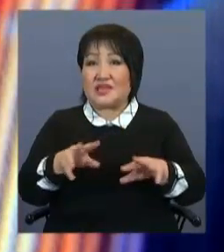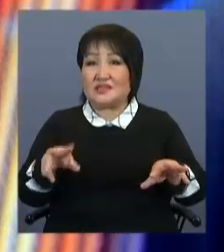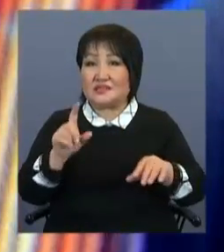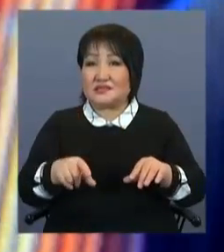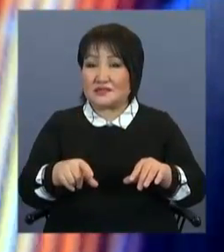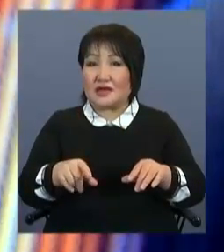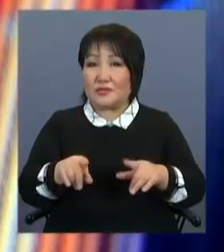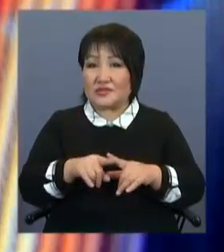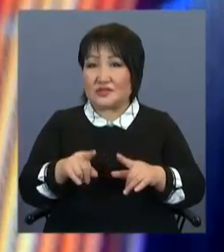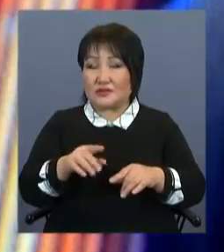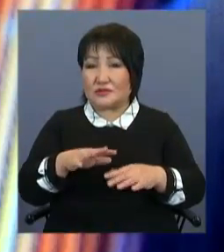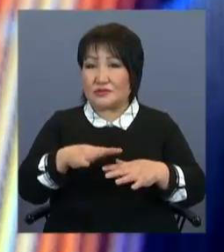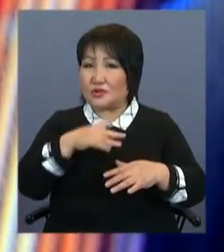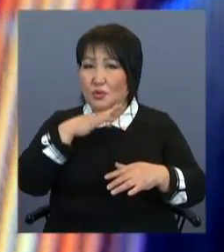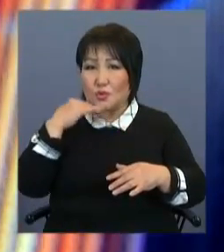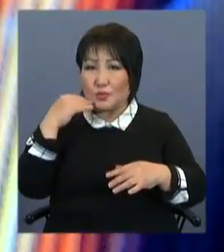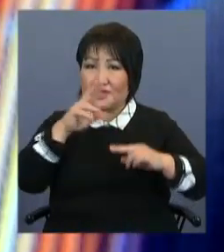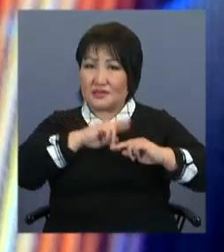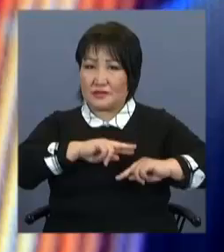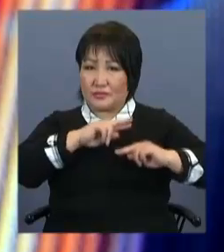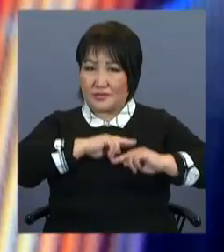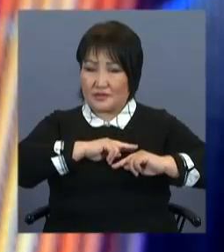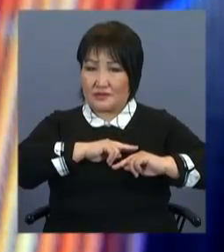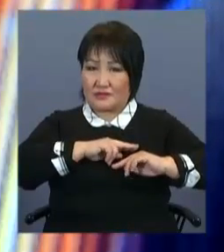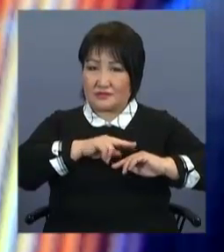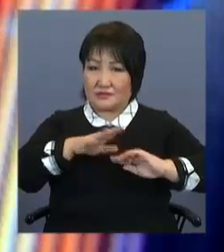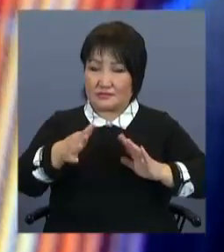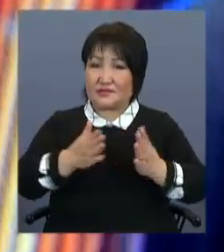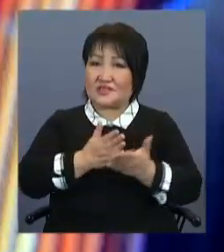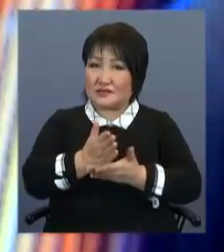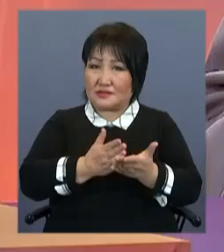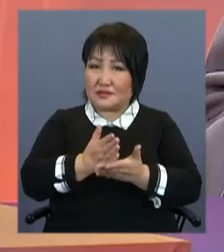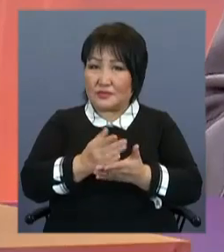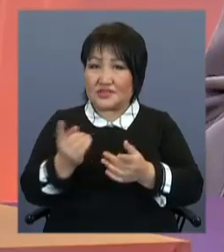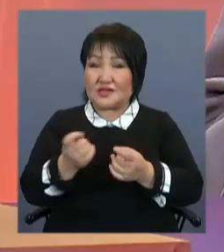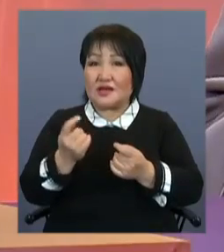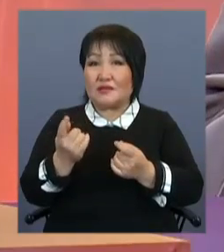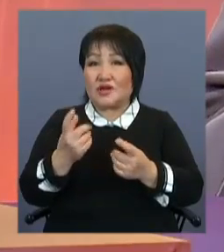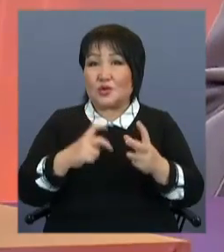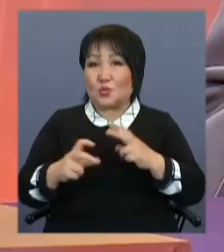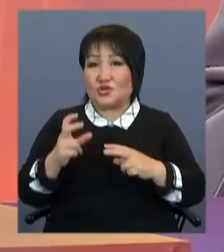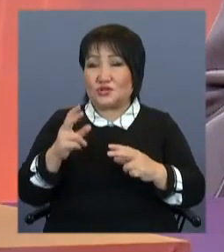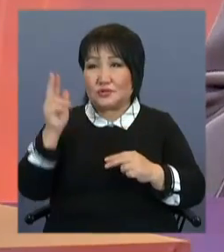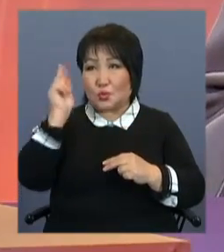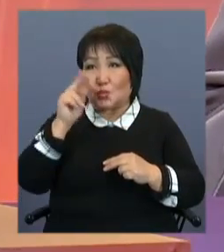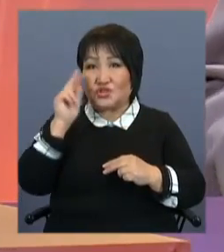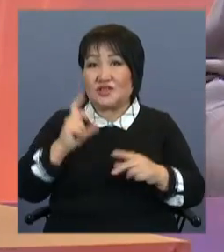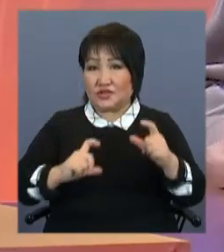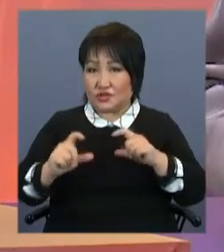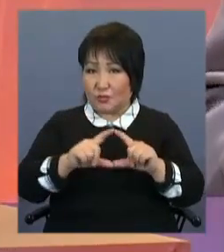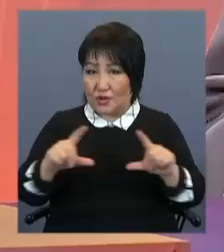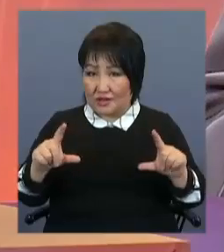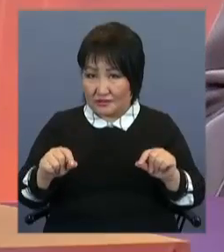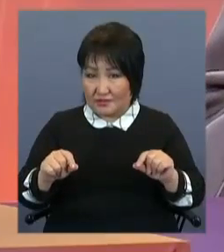сіңді. Бізде бұрын жаңғыз ғана әскери училище бар еді Конев атындағы. Соны кейін